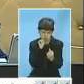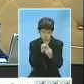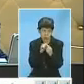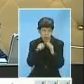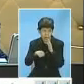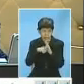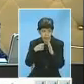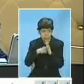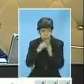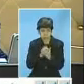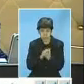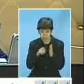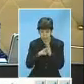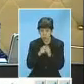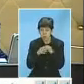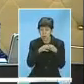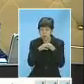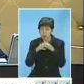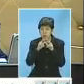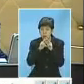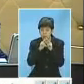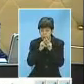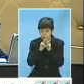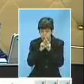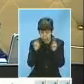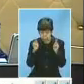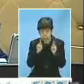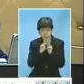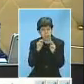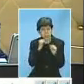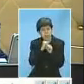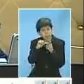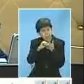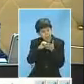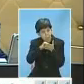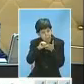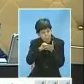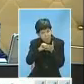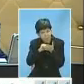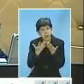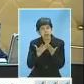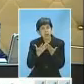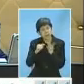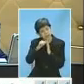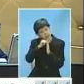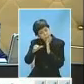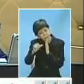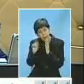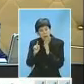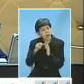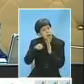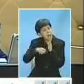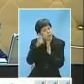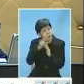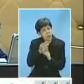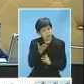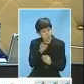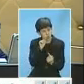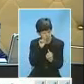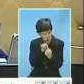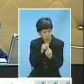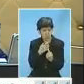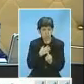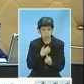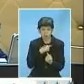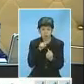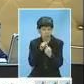ตุผลที่ทางคณะกรรมการเนี่ยท่านไปแก้ไขหรือไปตัดทอนออกไปเนี่ยเพราะอะไรได้ไหมครับถ้า